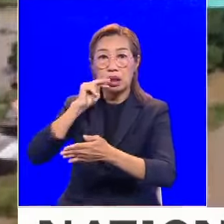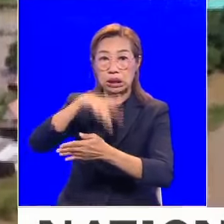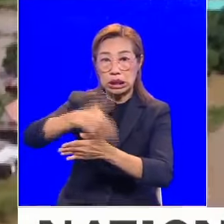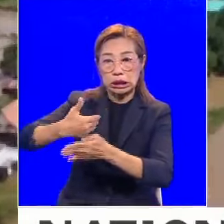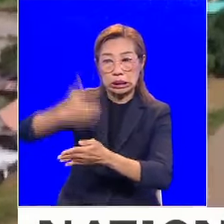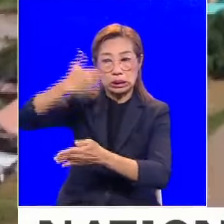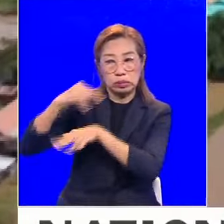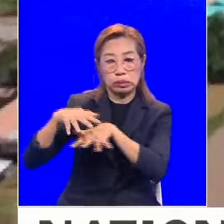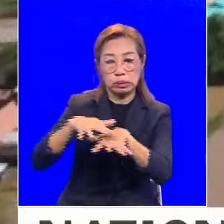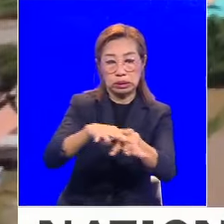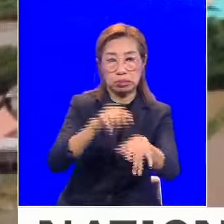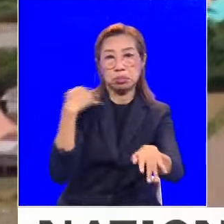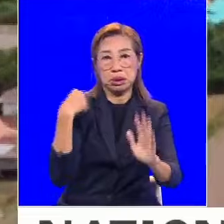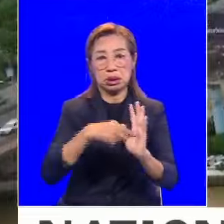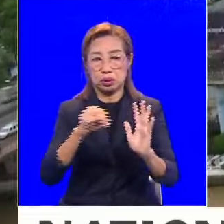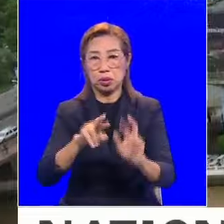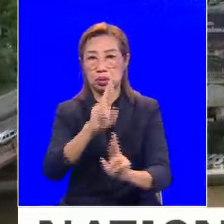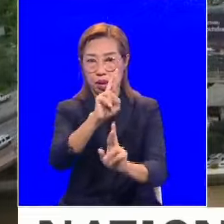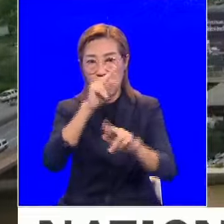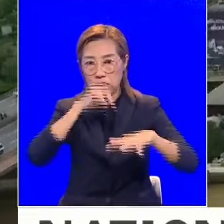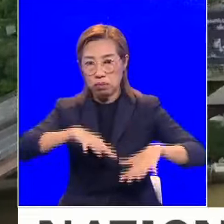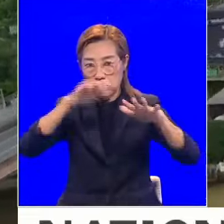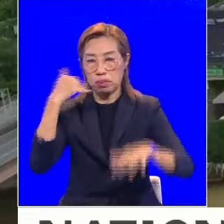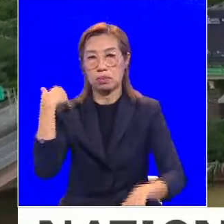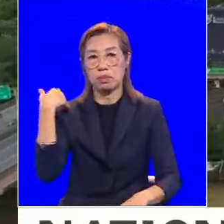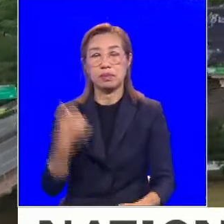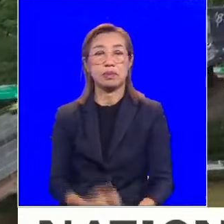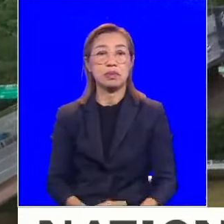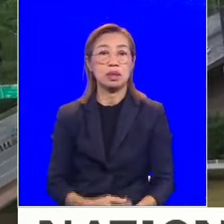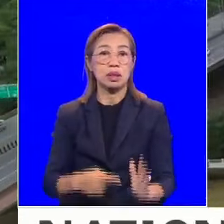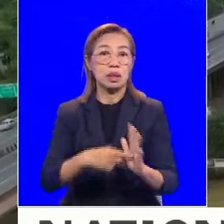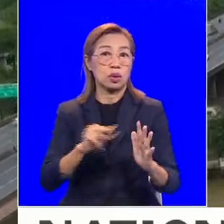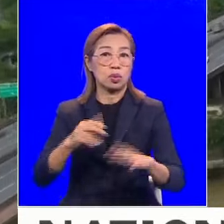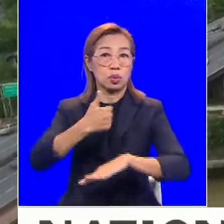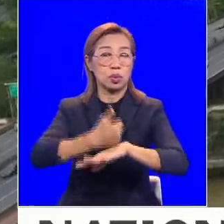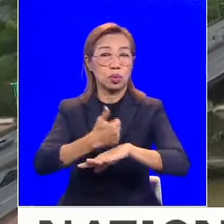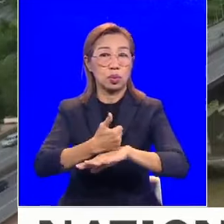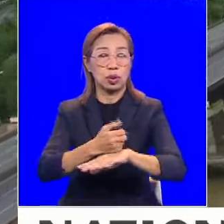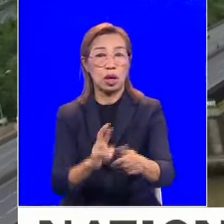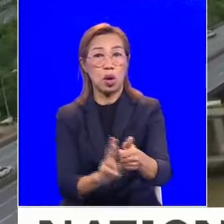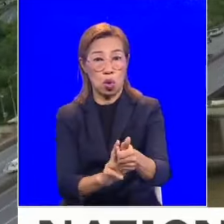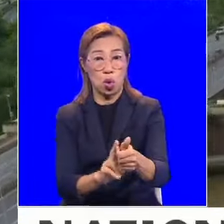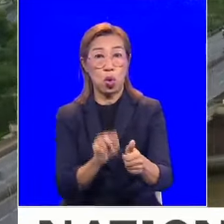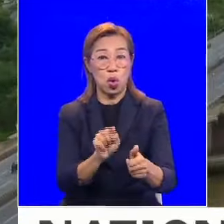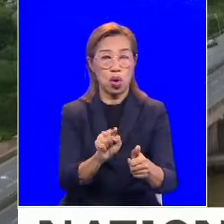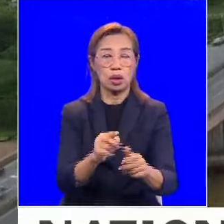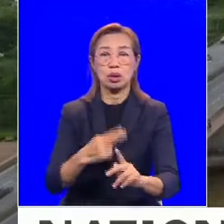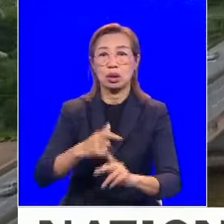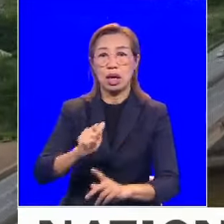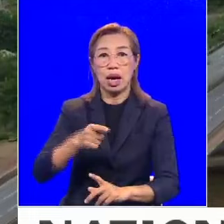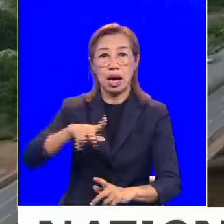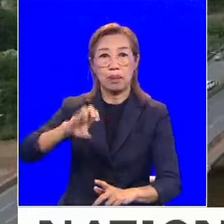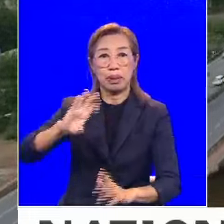ให้ดีๆนะครับเอ่อท่านรองผู้ว่าราชการจังหวัดแล้วท่านก็เป็นปฏิบัติราชการแทนผู้ว่านะครับคุณอภิชัยอารามสีทำ